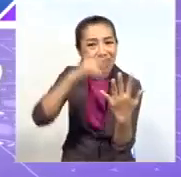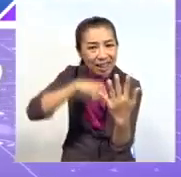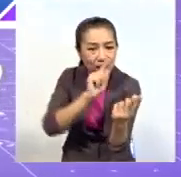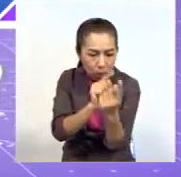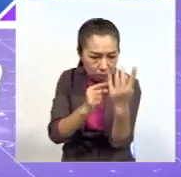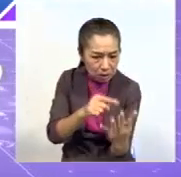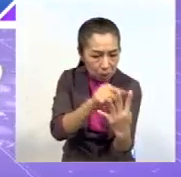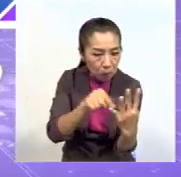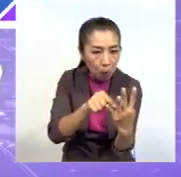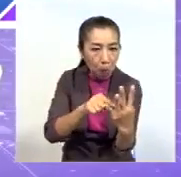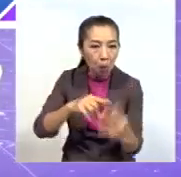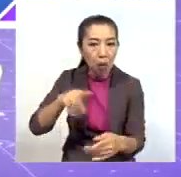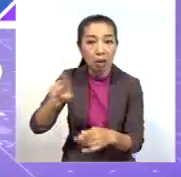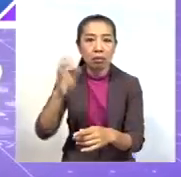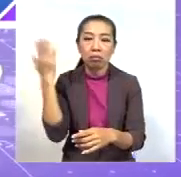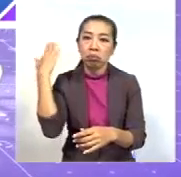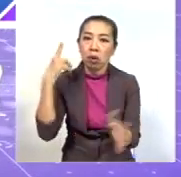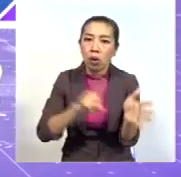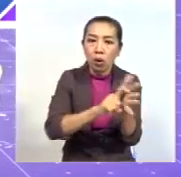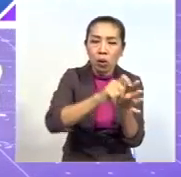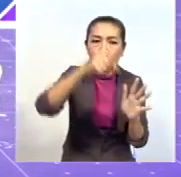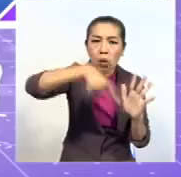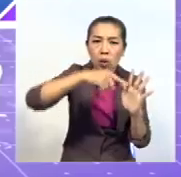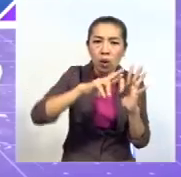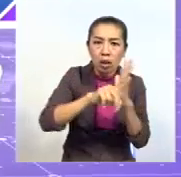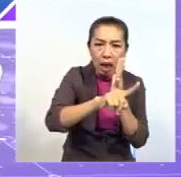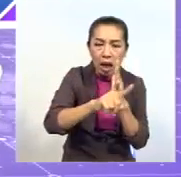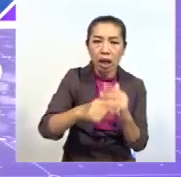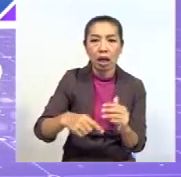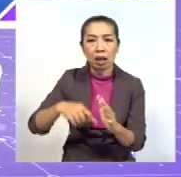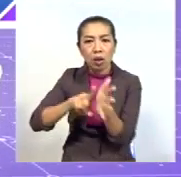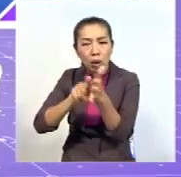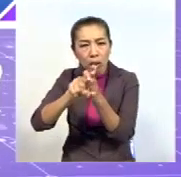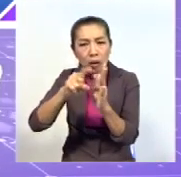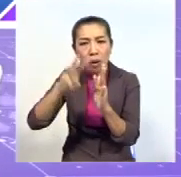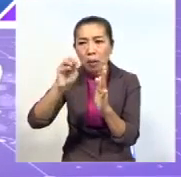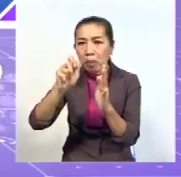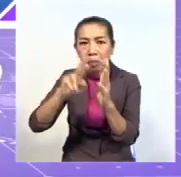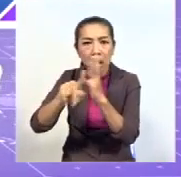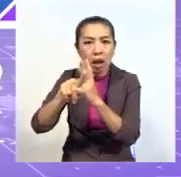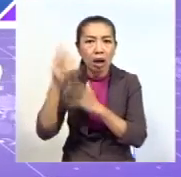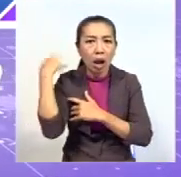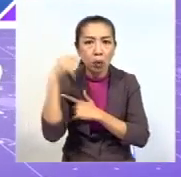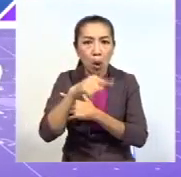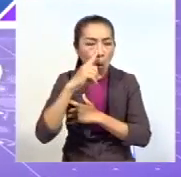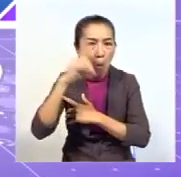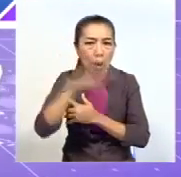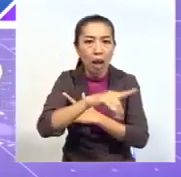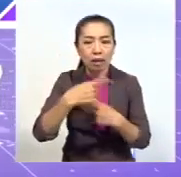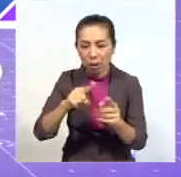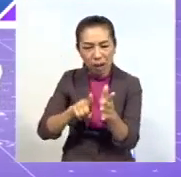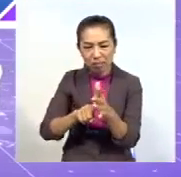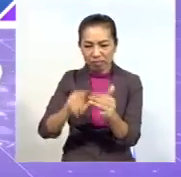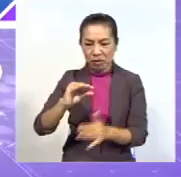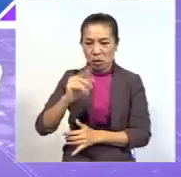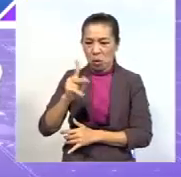มันไม่ได้รุนแรงเทียบเท่ากับซาร์มันไม่ได้รุนแรงเทียบเท่ากับเมอร์สนะครับทางด้านนี้แล้วถ้าเกิดเราดูตามข่าวด้วยแ